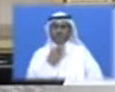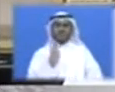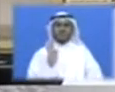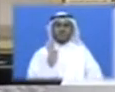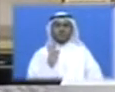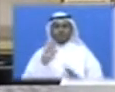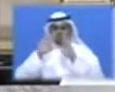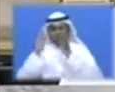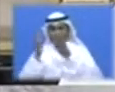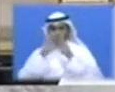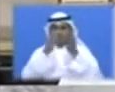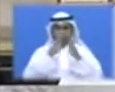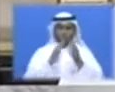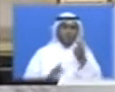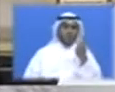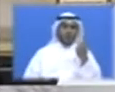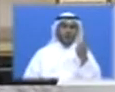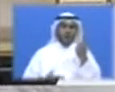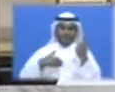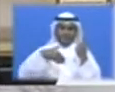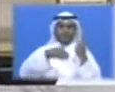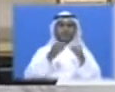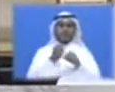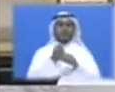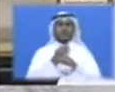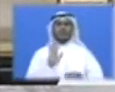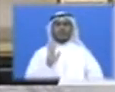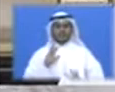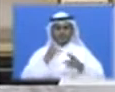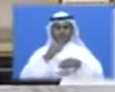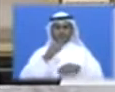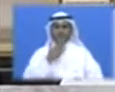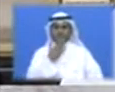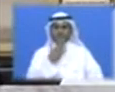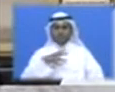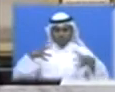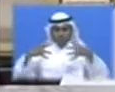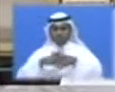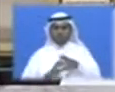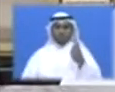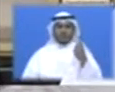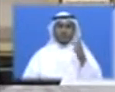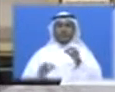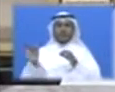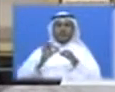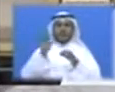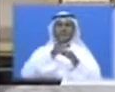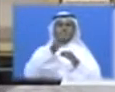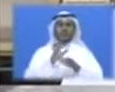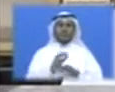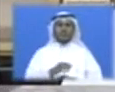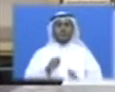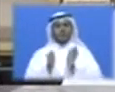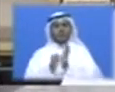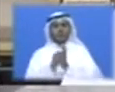راح تجتمع كلها في مكان واحد في مجمع واحد، وذلك حتى يعني طبعا يكون قريب للأسر،